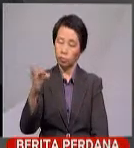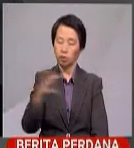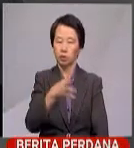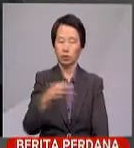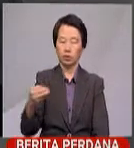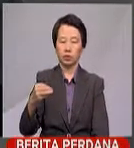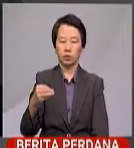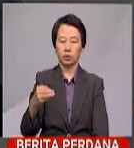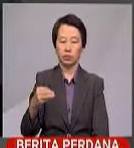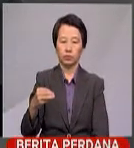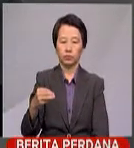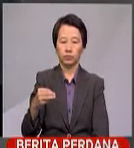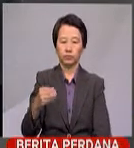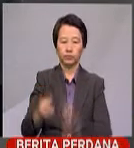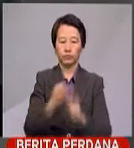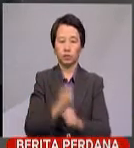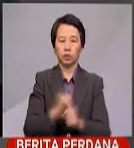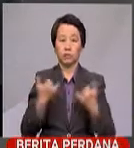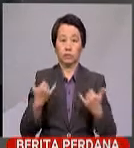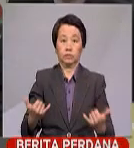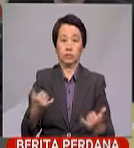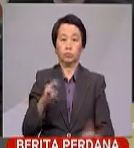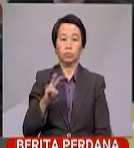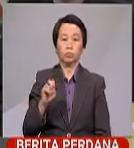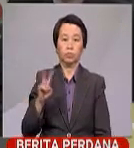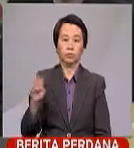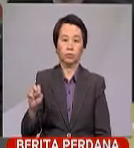juga tahun ini.